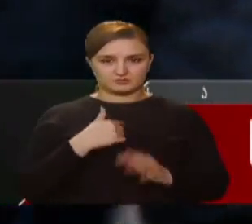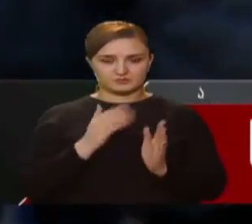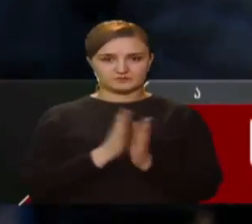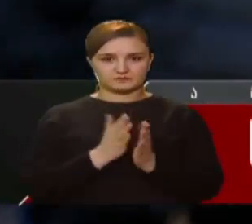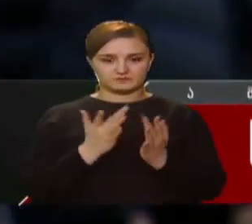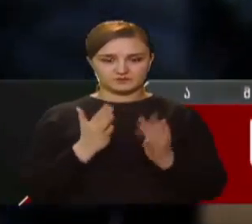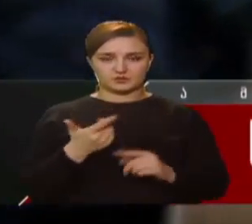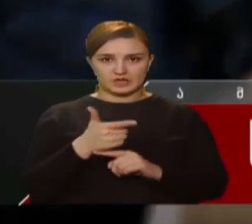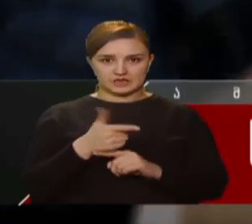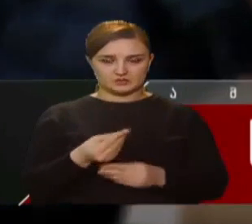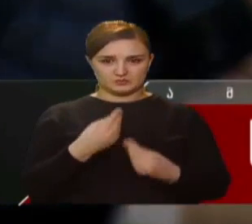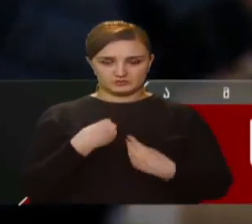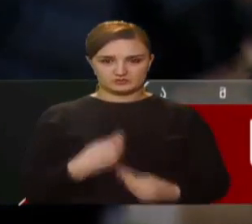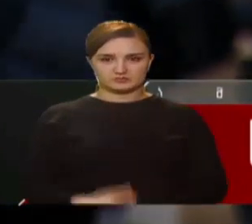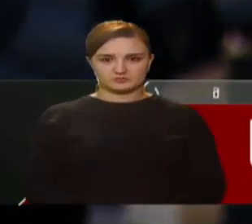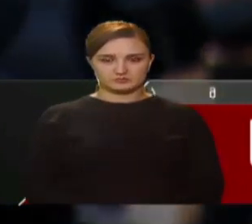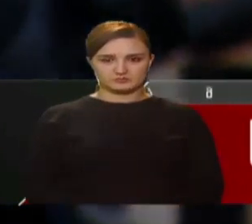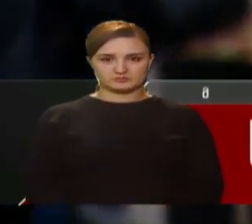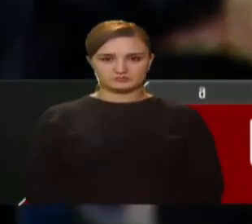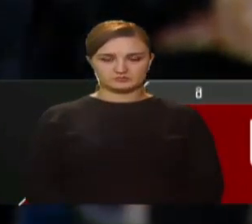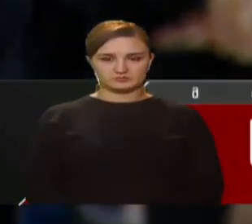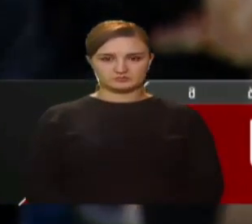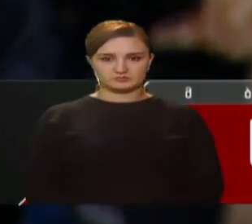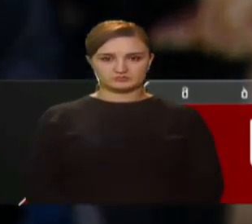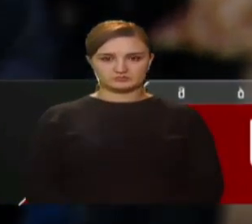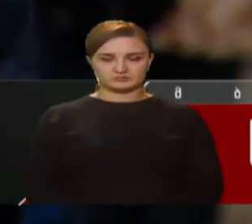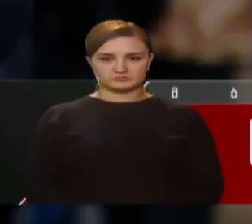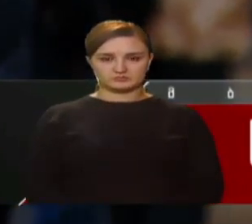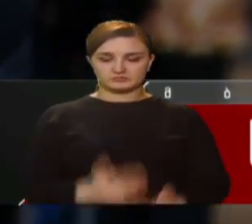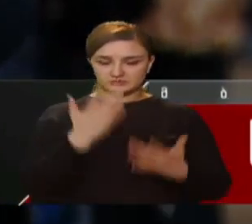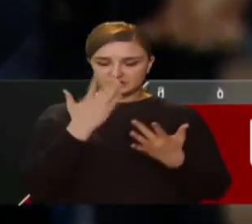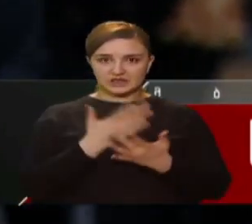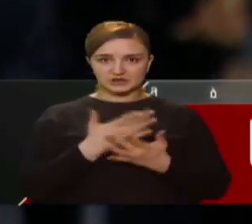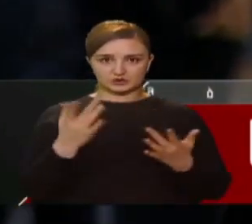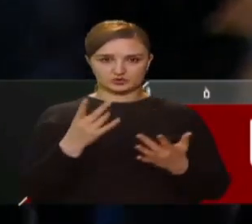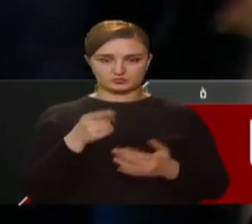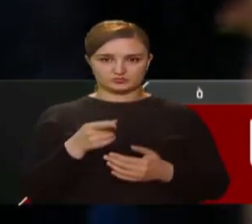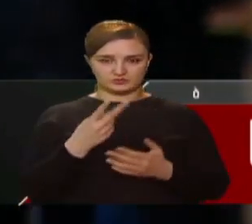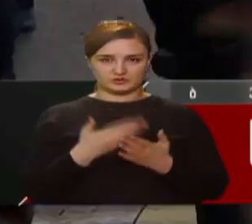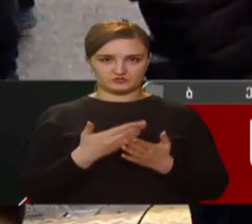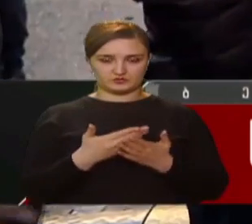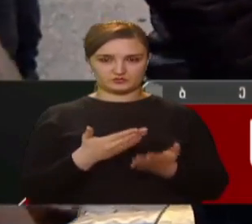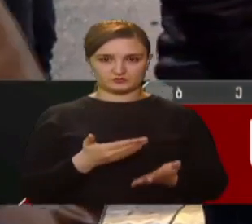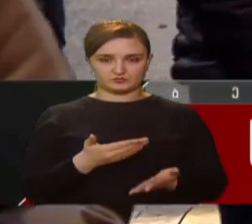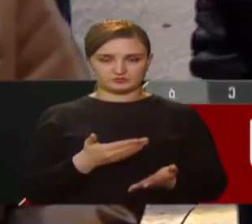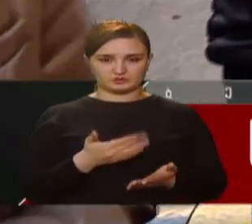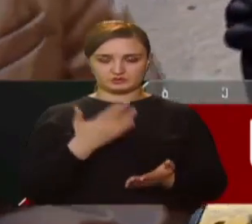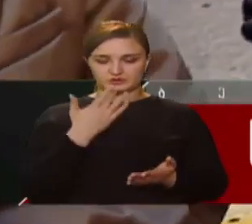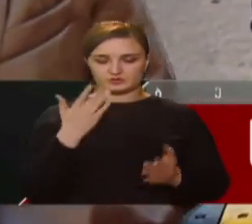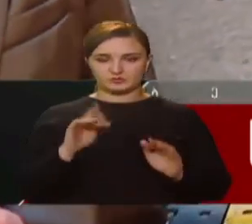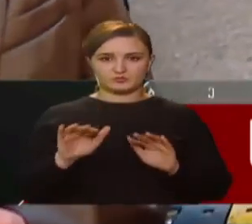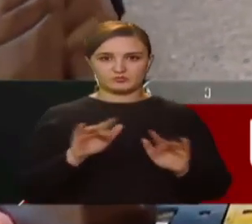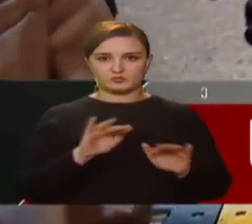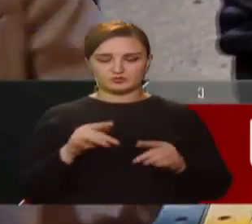კადრები მოგვეციც თქო. Კადრები მოგვეციც თქო და გაასაჯაროს თუ რამის გასაჯაროება უნდა დაგვანებოს კაცო თავი ასიმუქრებო კი რა. Ერთიანი